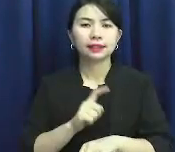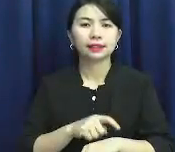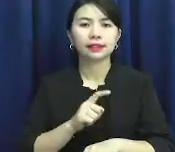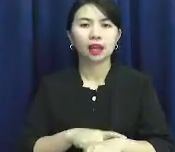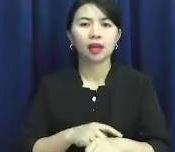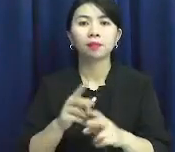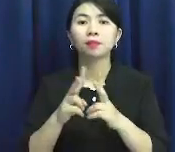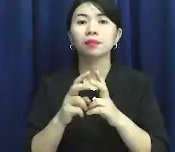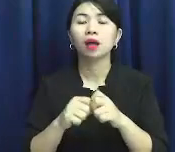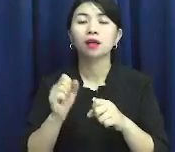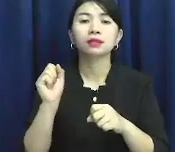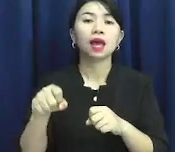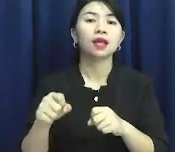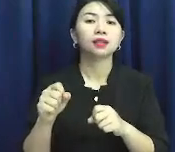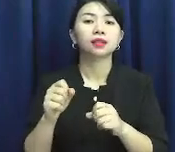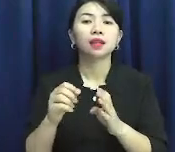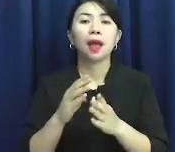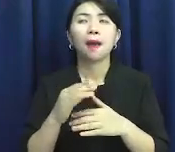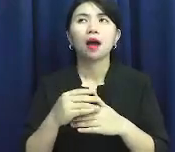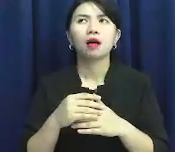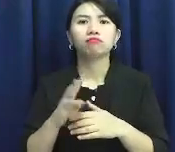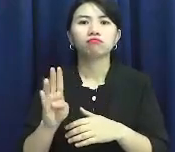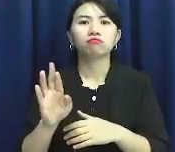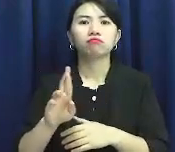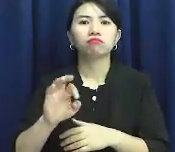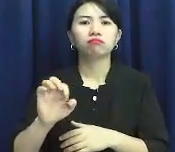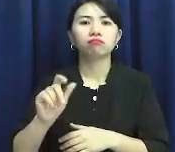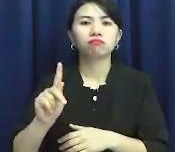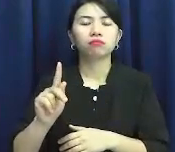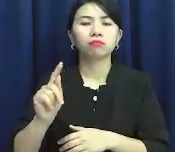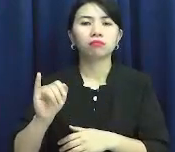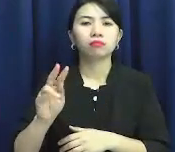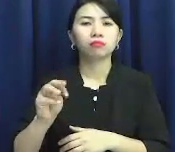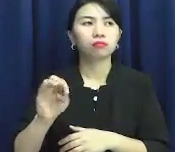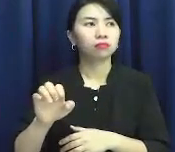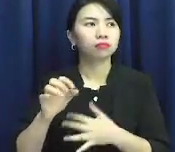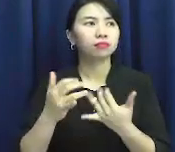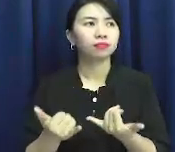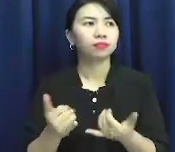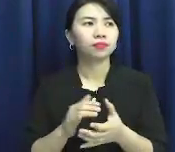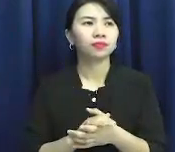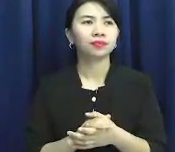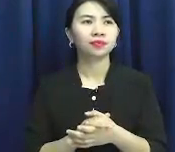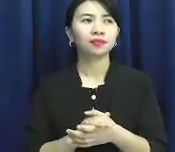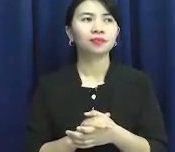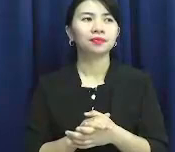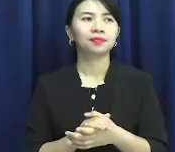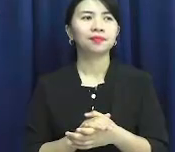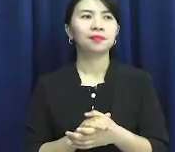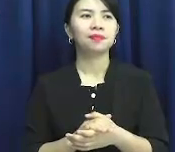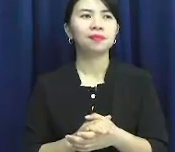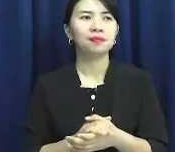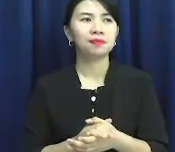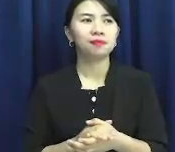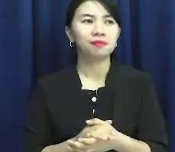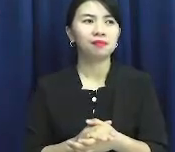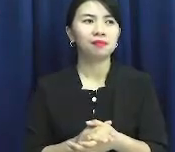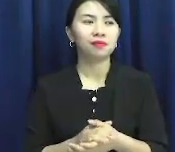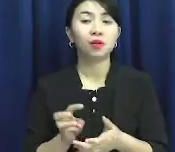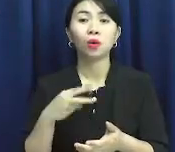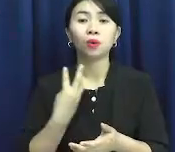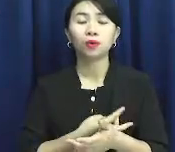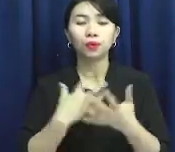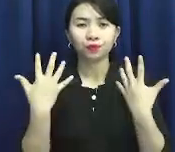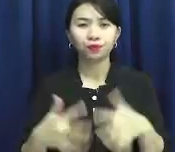ay kita nyo dyan ang topic natin ng Be Separate, ay magsiseparate na tayo sa topic na yan. Dahil natapos na po natin last